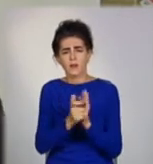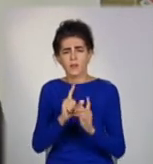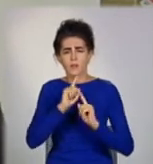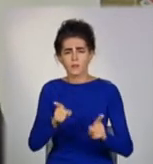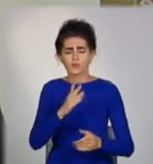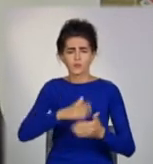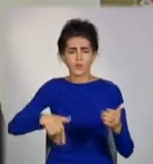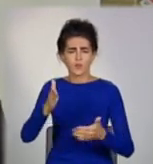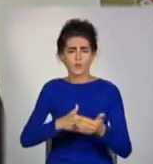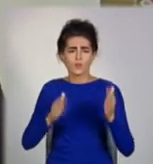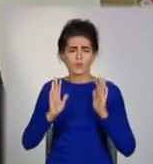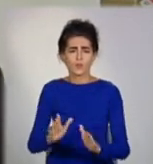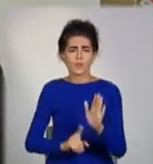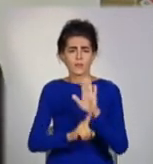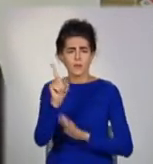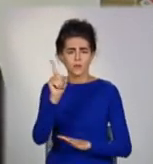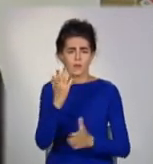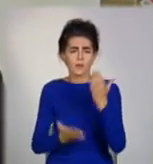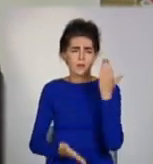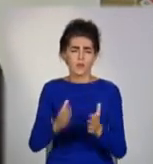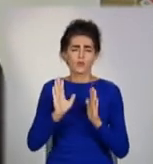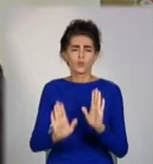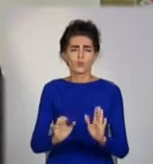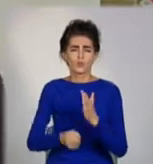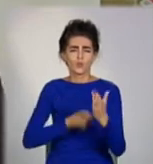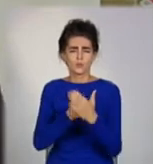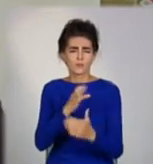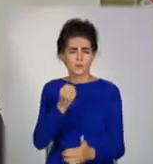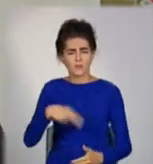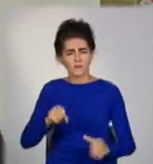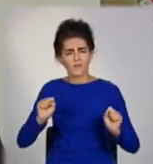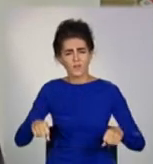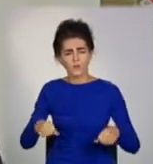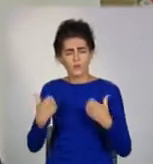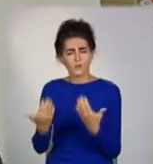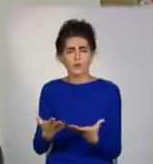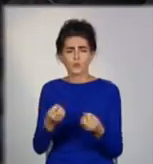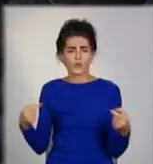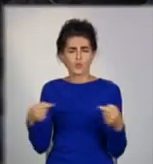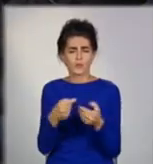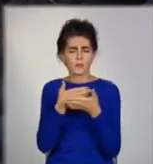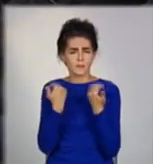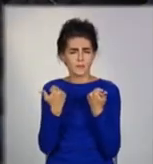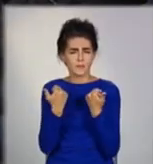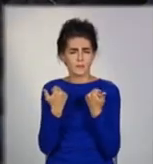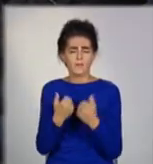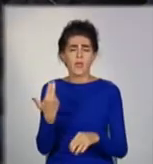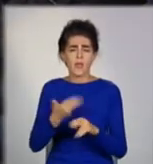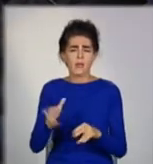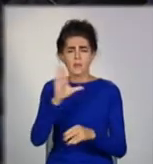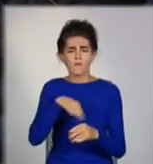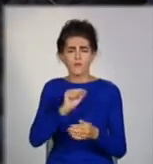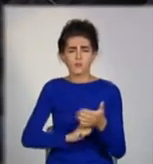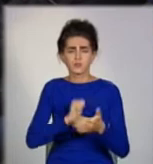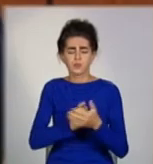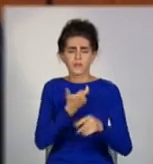взагалі, буде тільки початкова, або буде з дошкільним підрозділом. Знов-таки, це ще не приділилися. Серед причин – навантаження